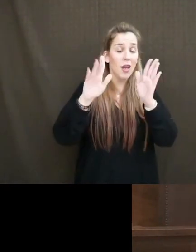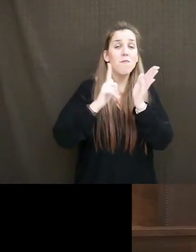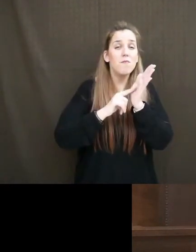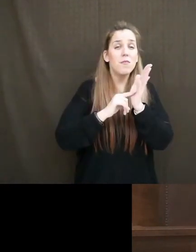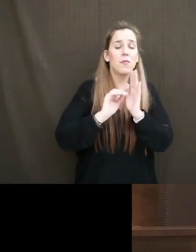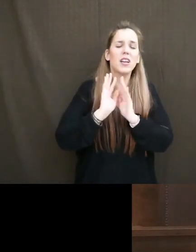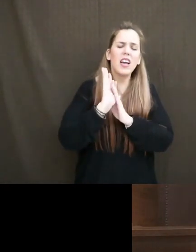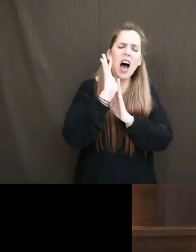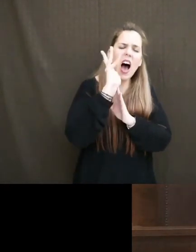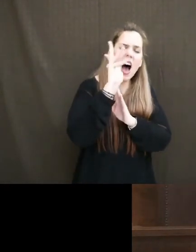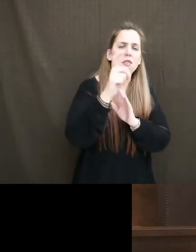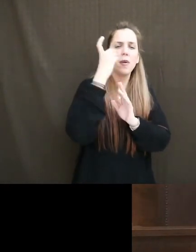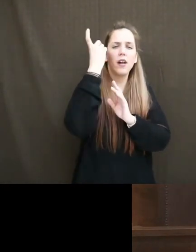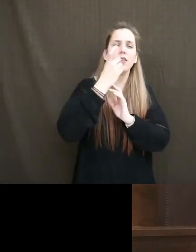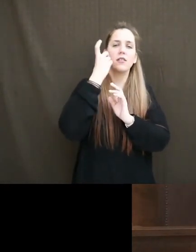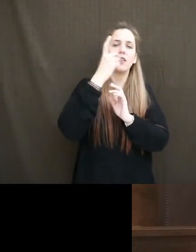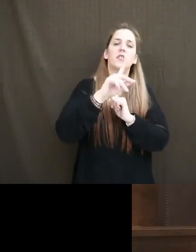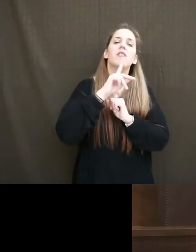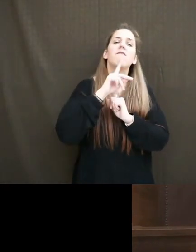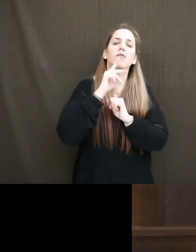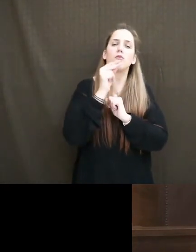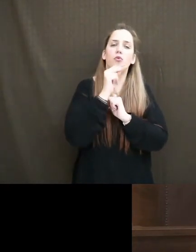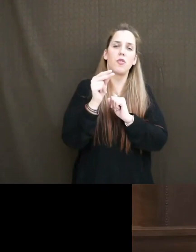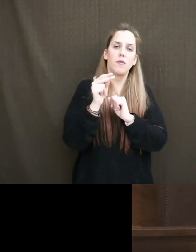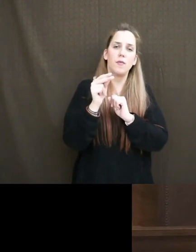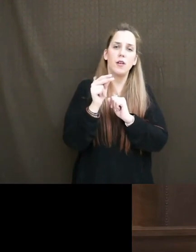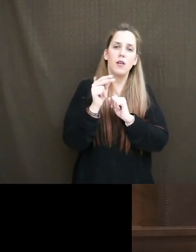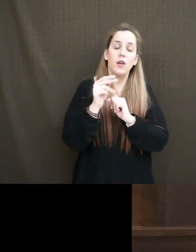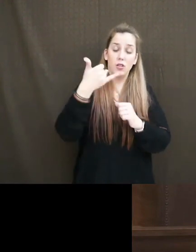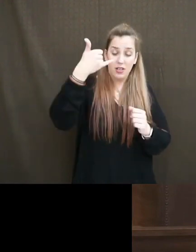να σκέφτεσαι με τον παλιό τρόπο.